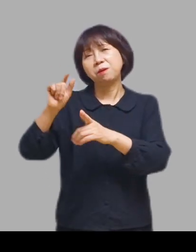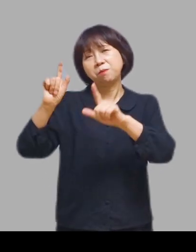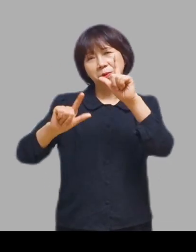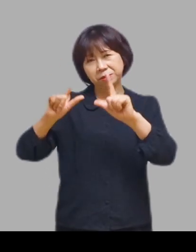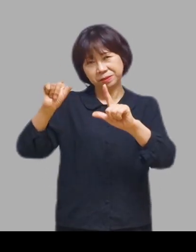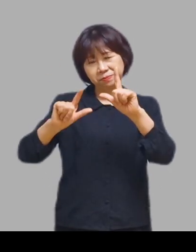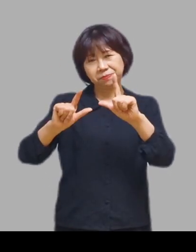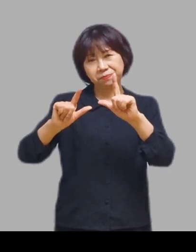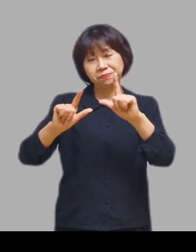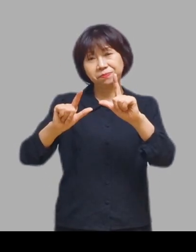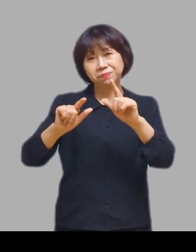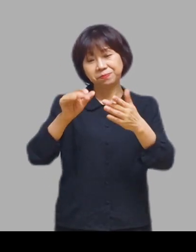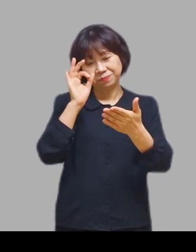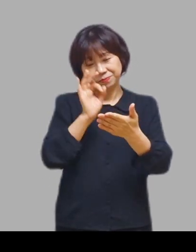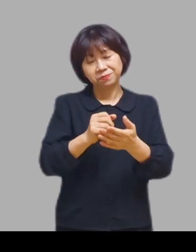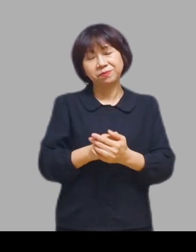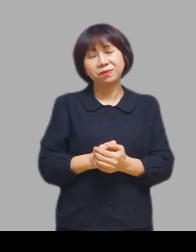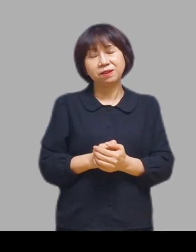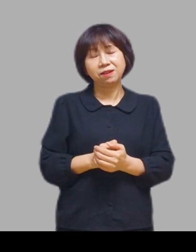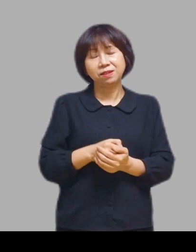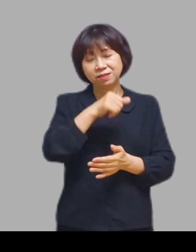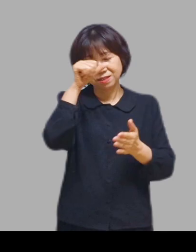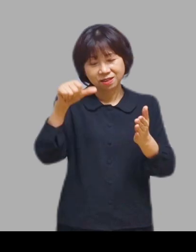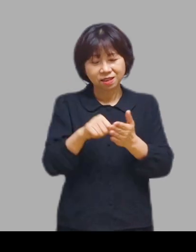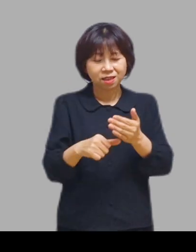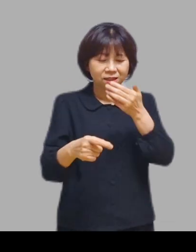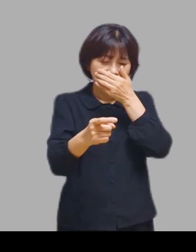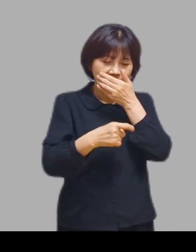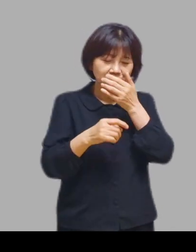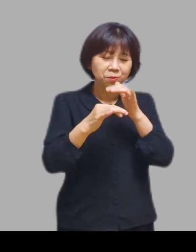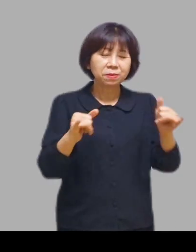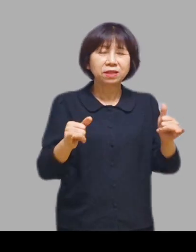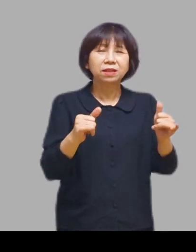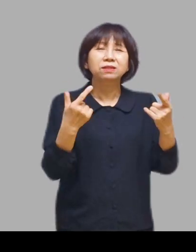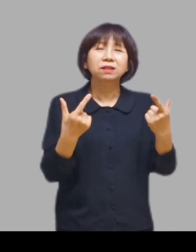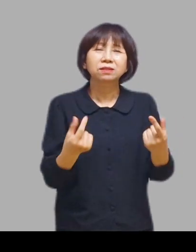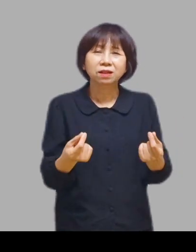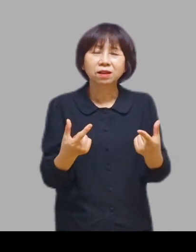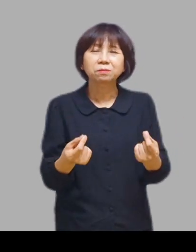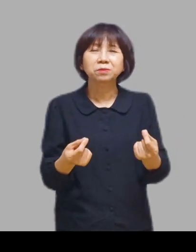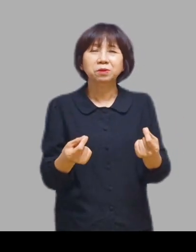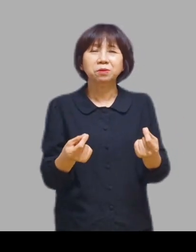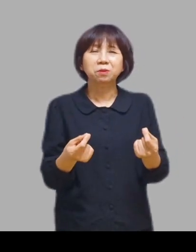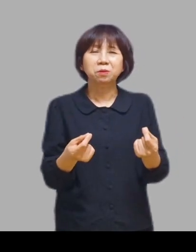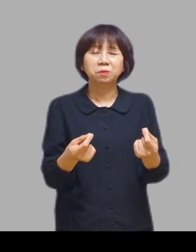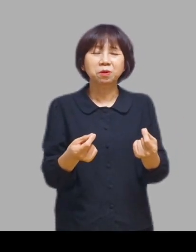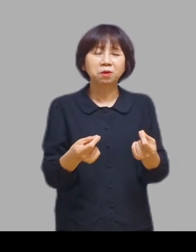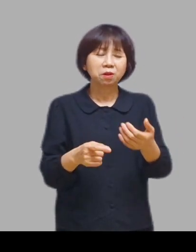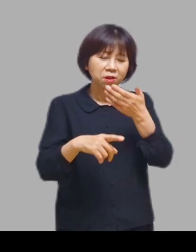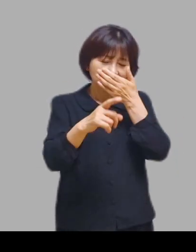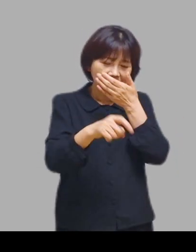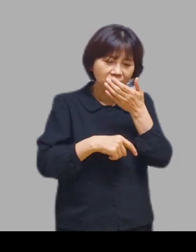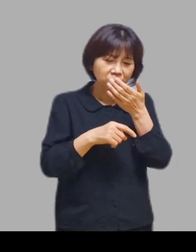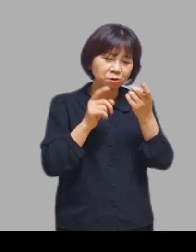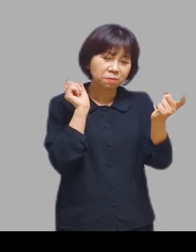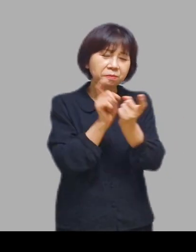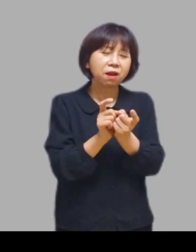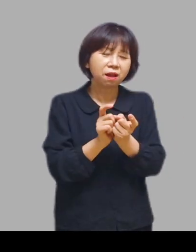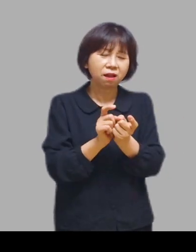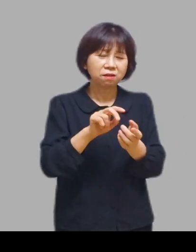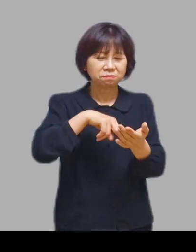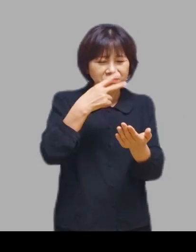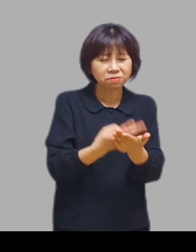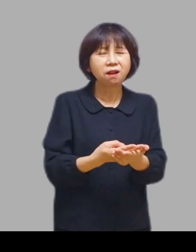모습입니다. 우리가 인생을 살면서 강도 만난 사람처럼 쓰러질 때가 있습니다. 죄 때문에 넘어져요. 상처